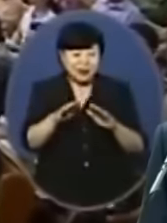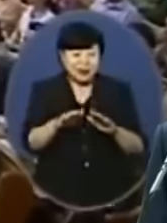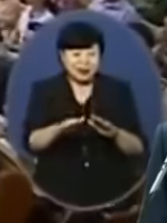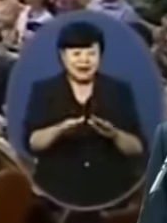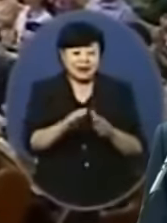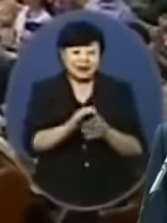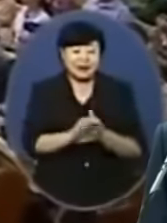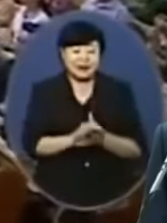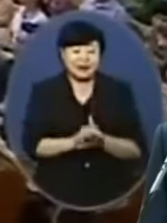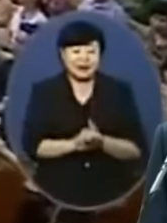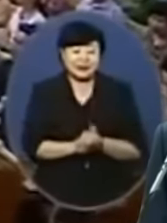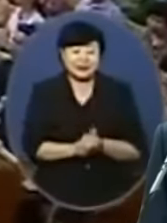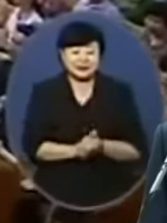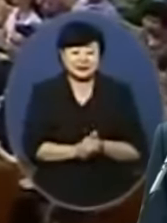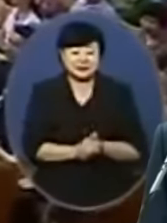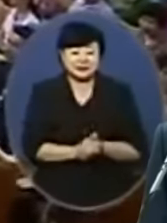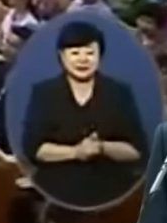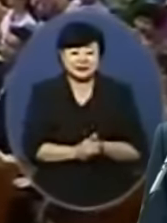간구하도다.